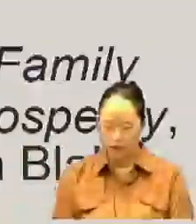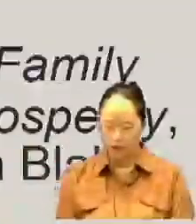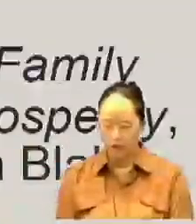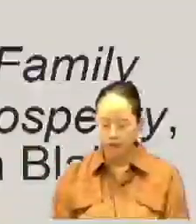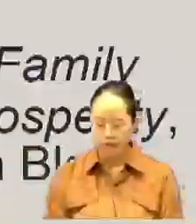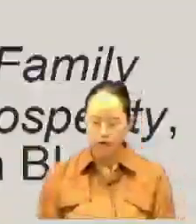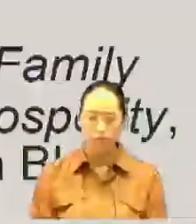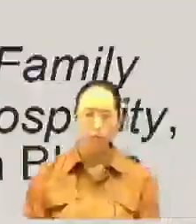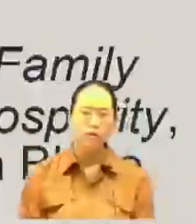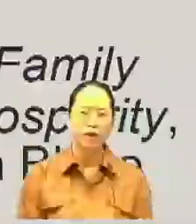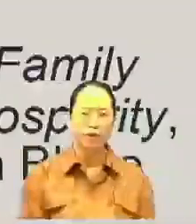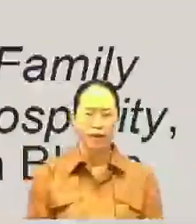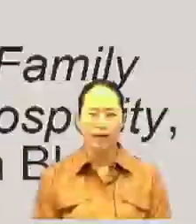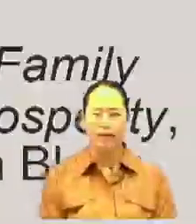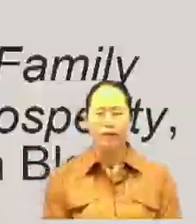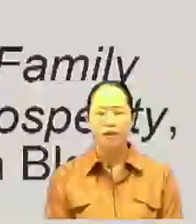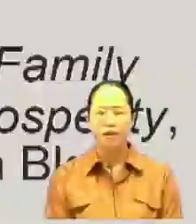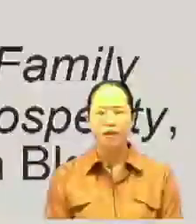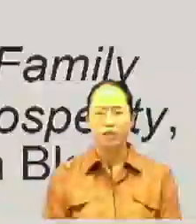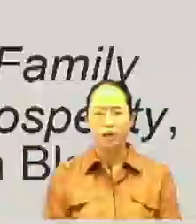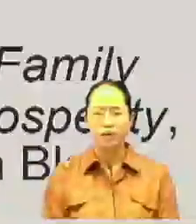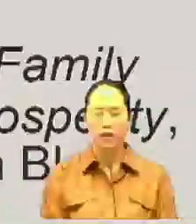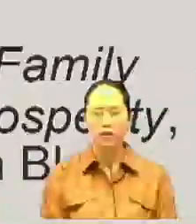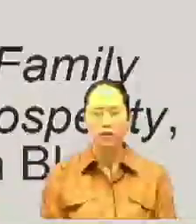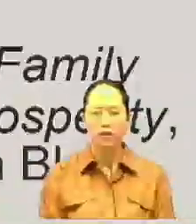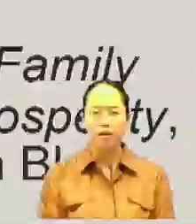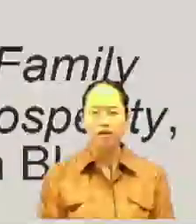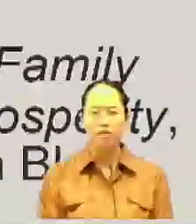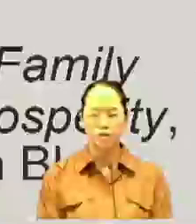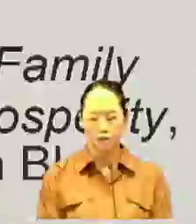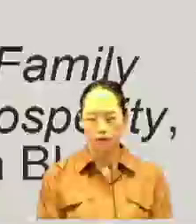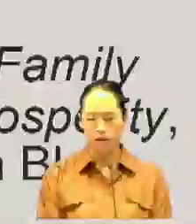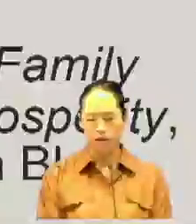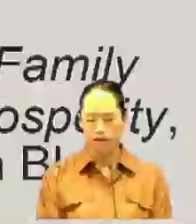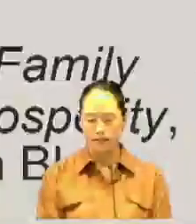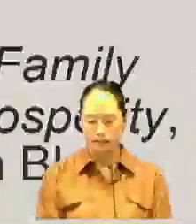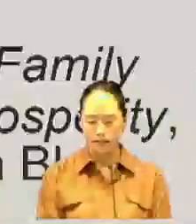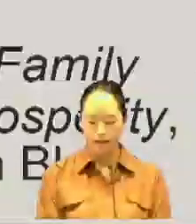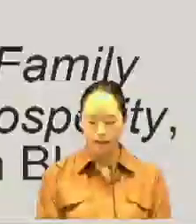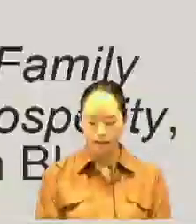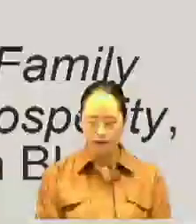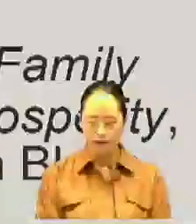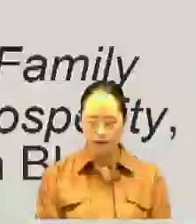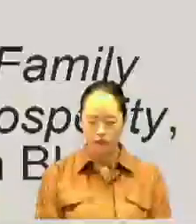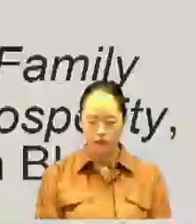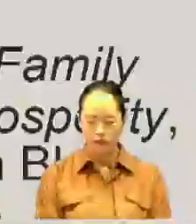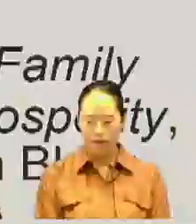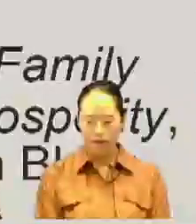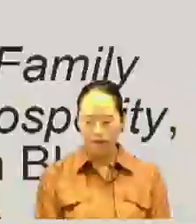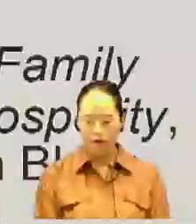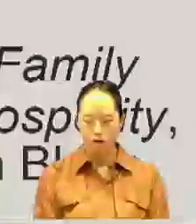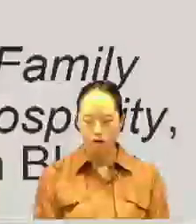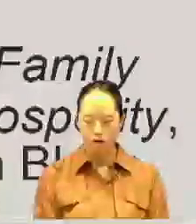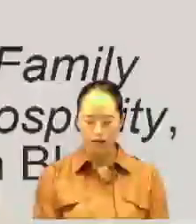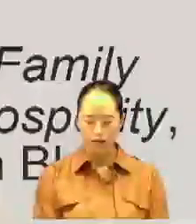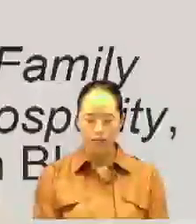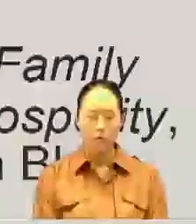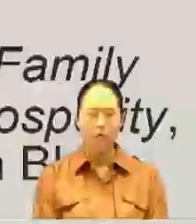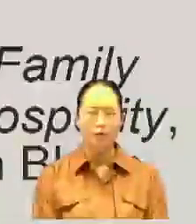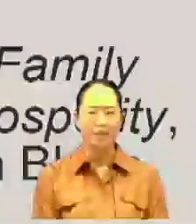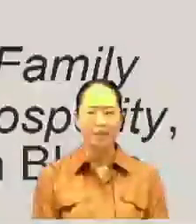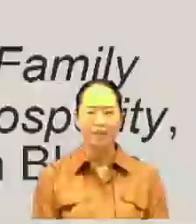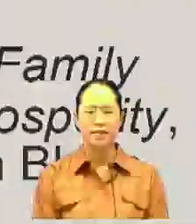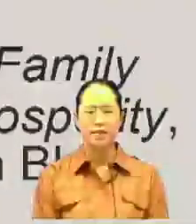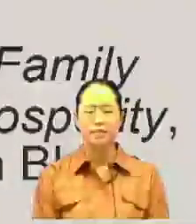这个约伯的孩子呢，十个孩子全部都死了，但是他们去了天国。神呢这个时候告诉他们说，